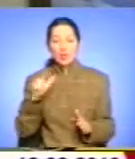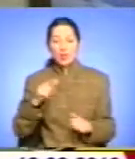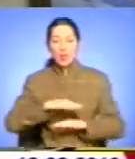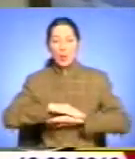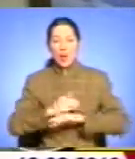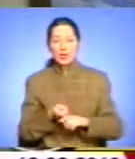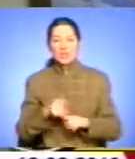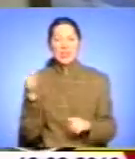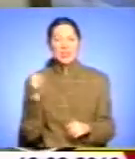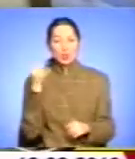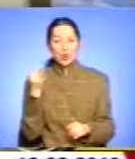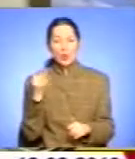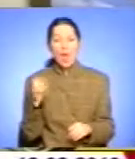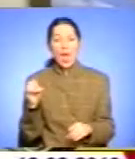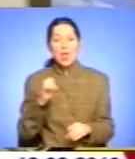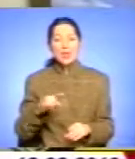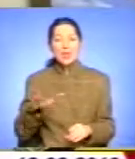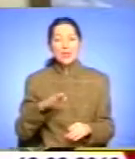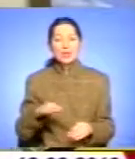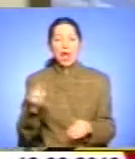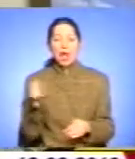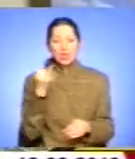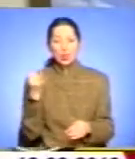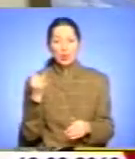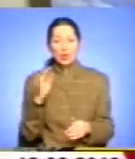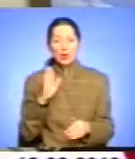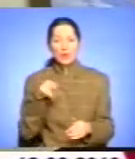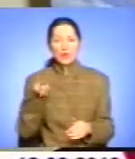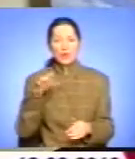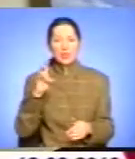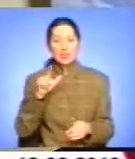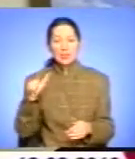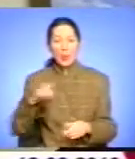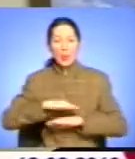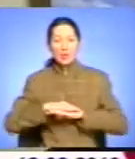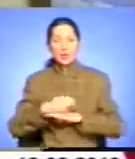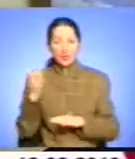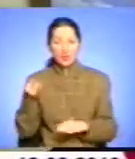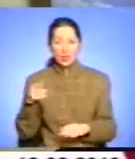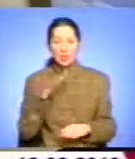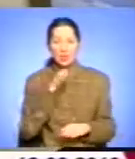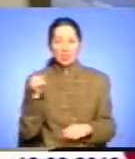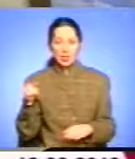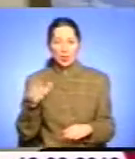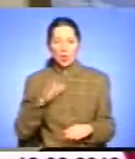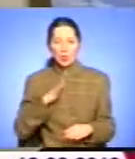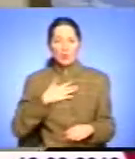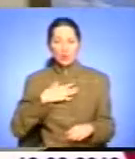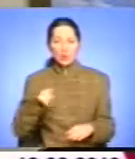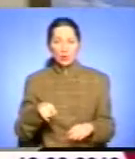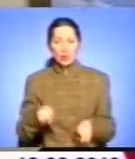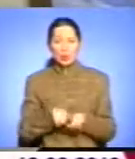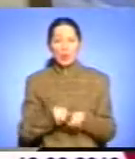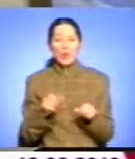історія, віденські бали. Очевидно, в ті часи і на наших теренах було щось подібне, але зима була, це був період